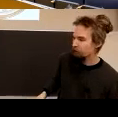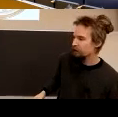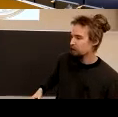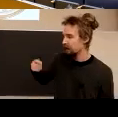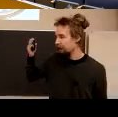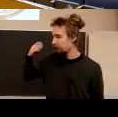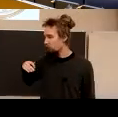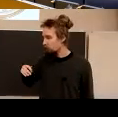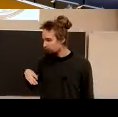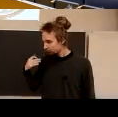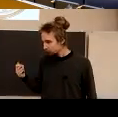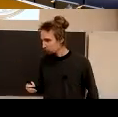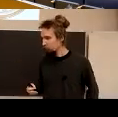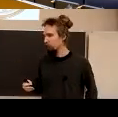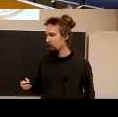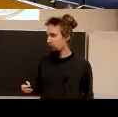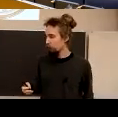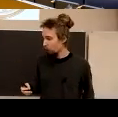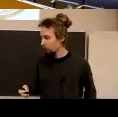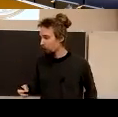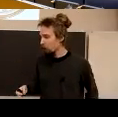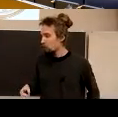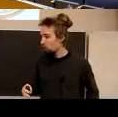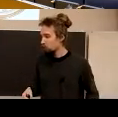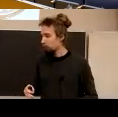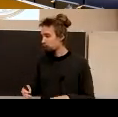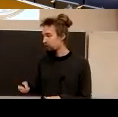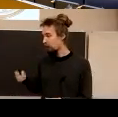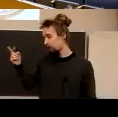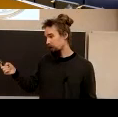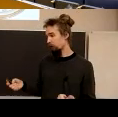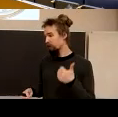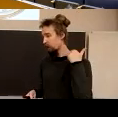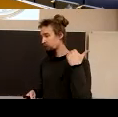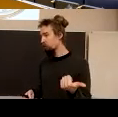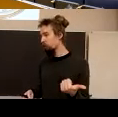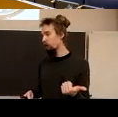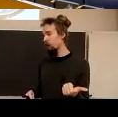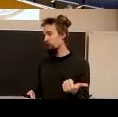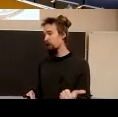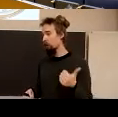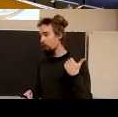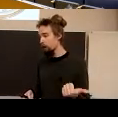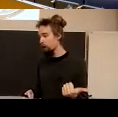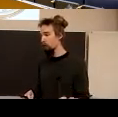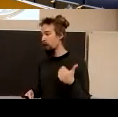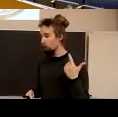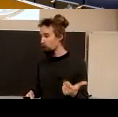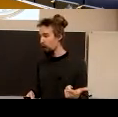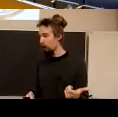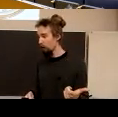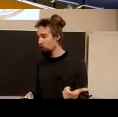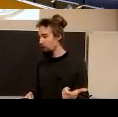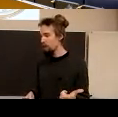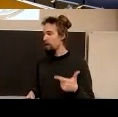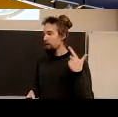luokittelua siitä, että miten niin kuin yhteysarvoihin voi muuttua. Sanoisin, että on keissejä, missä yhteysarvoihin voi parantua tai